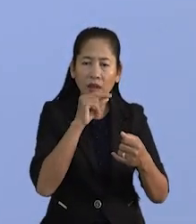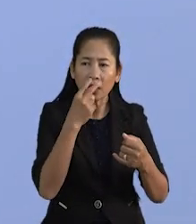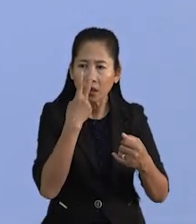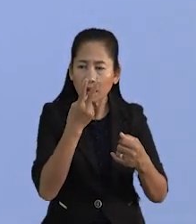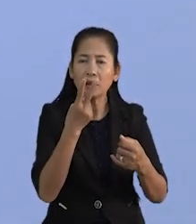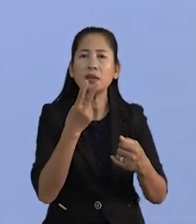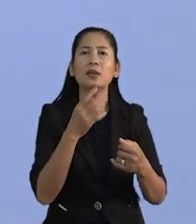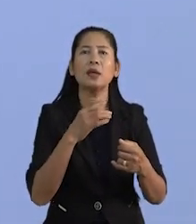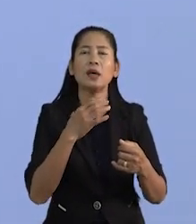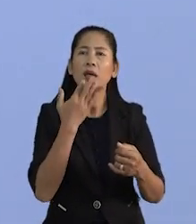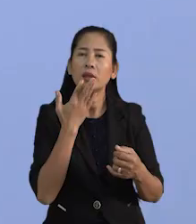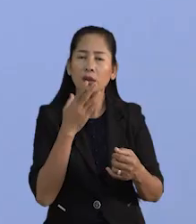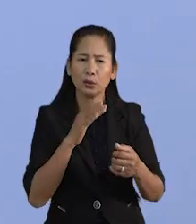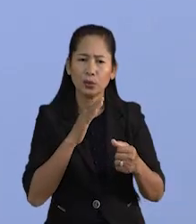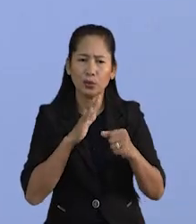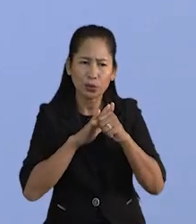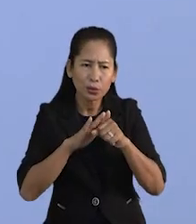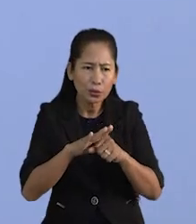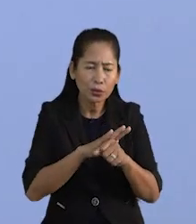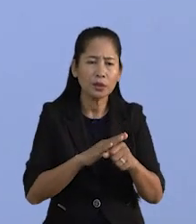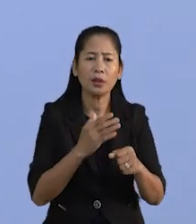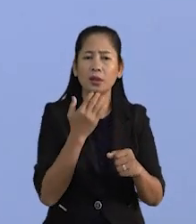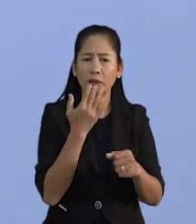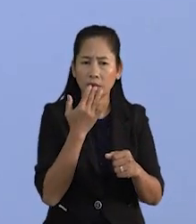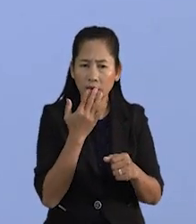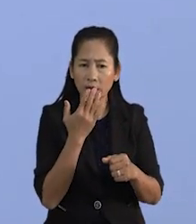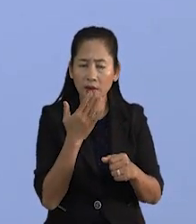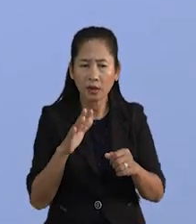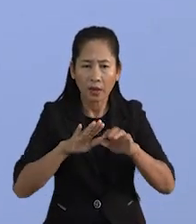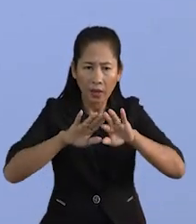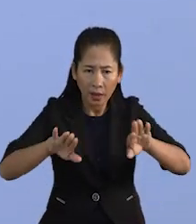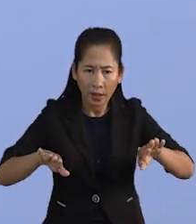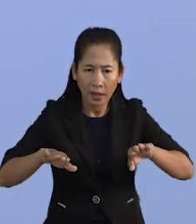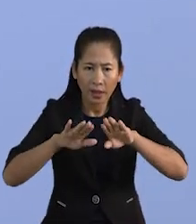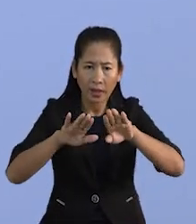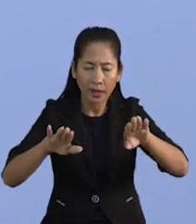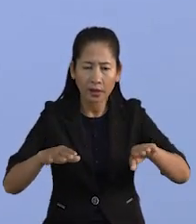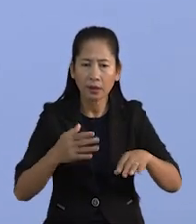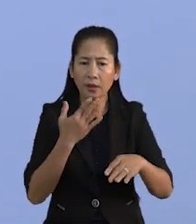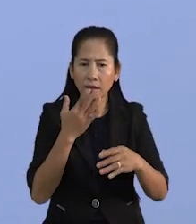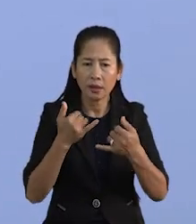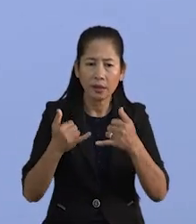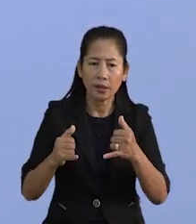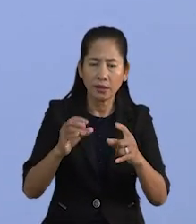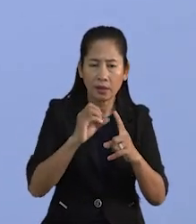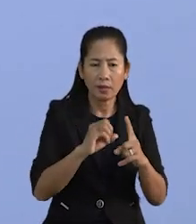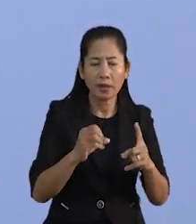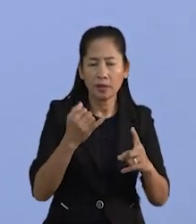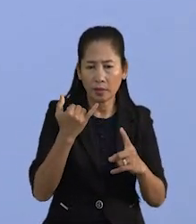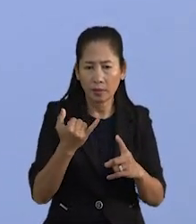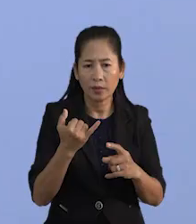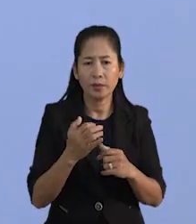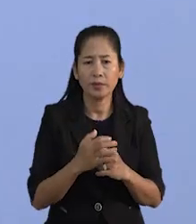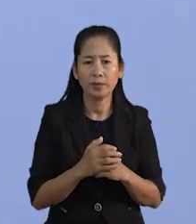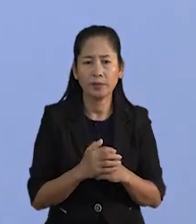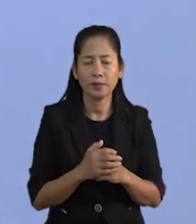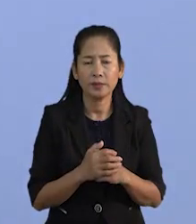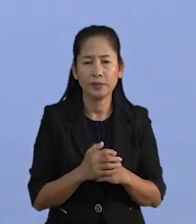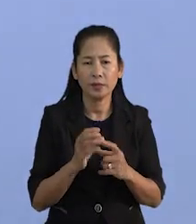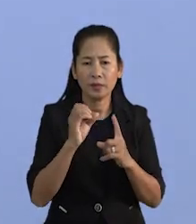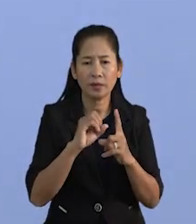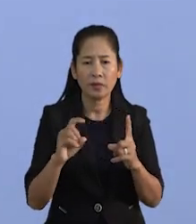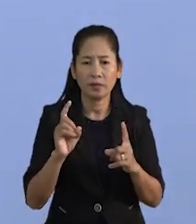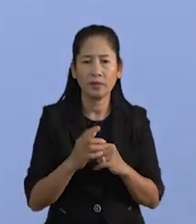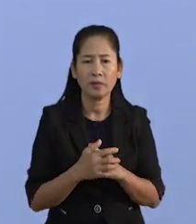អីកូនបាទកូនទាចូលចិត្តទឹកណាអាចជាហែលទឹកលេងកំសាន្តដូច្នេះតើលបាស់ទី6ជាល